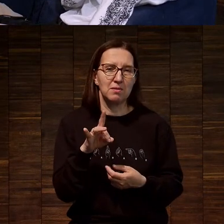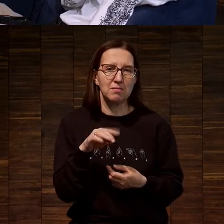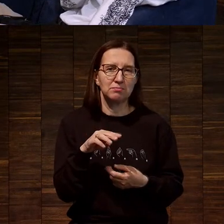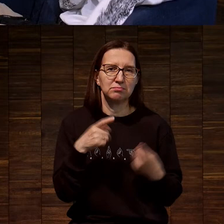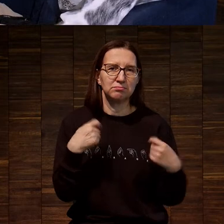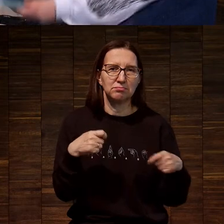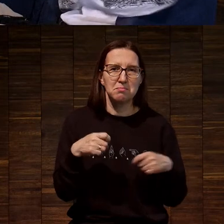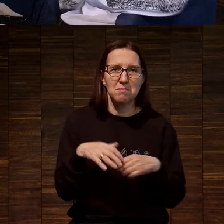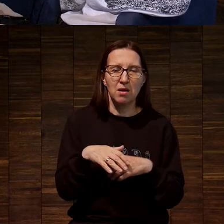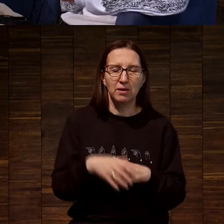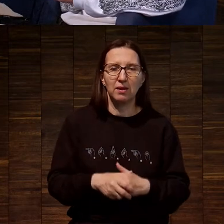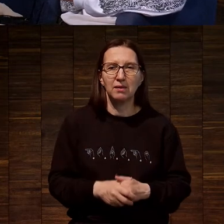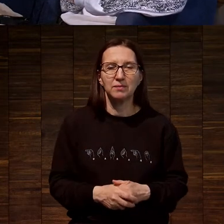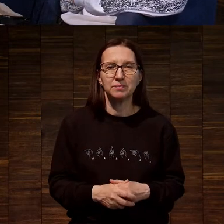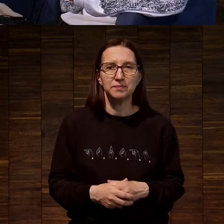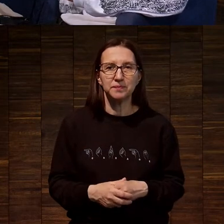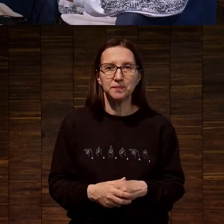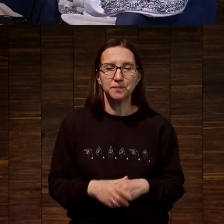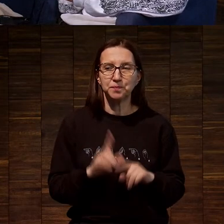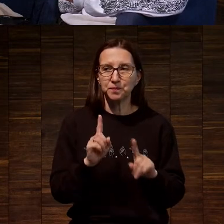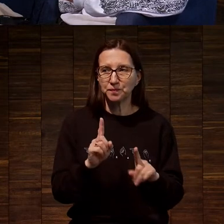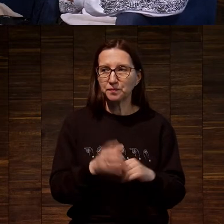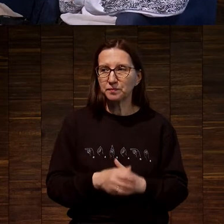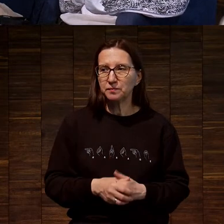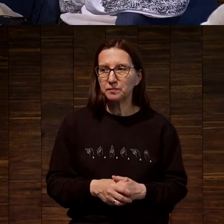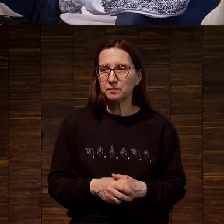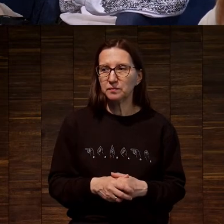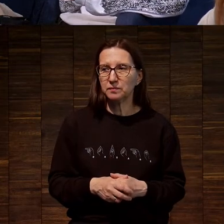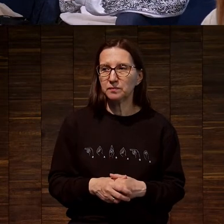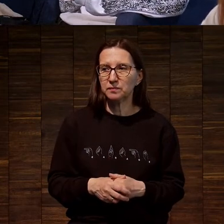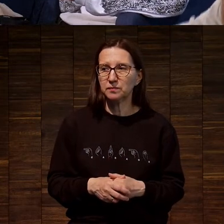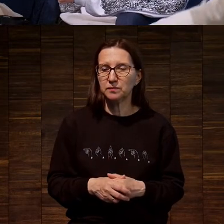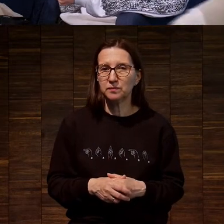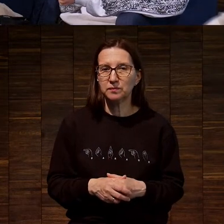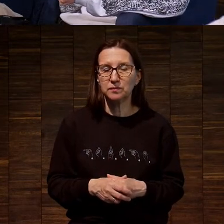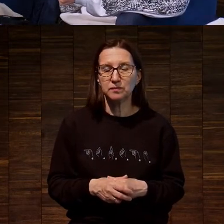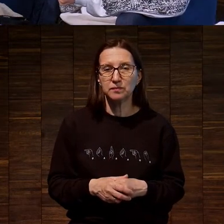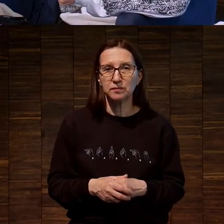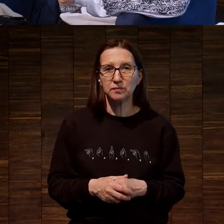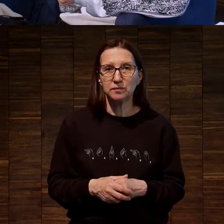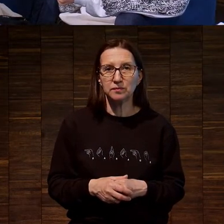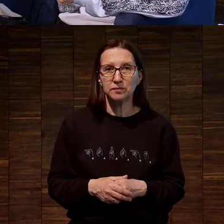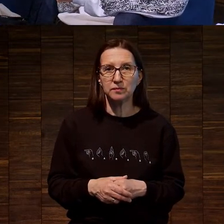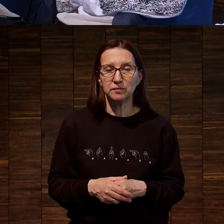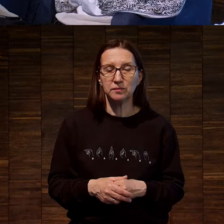мне понадобится моя запись. Надь, а можешь полистать, пожалуйста? Да, конечно.